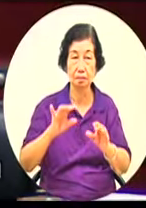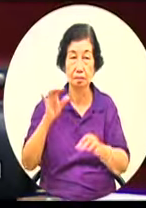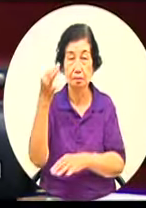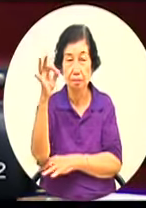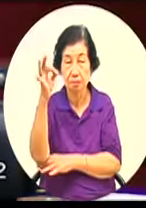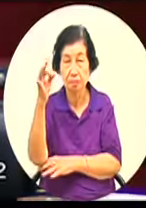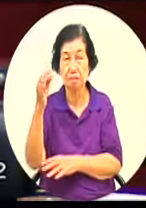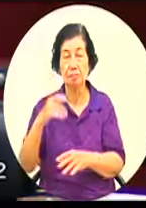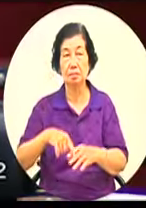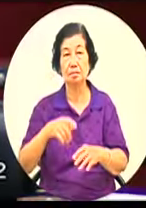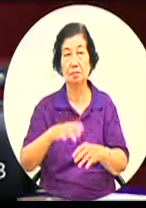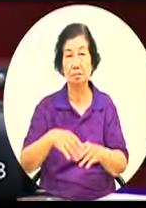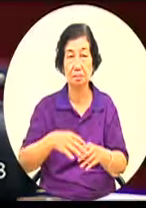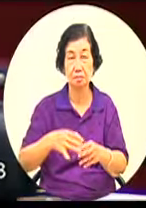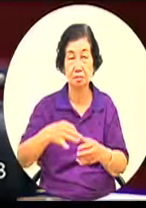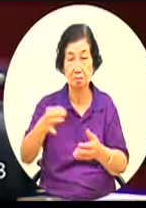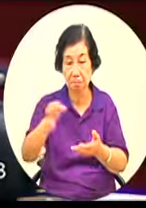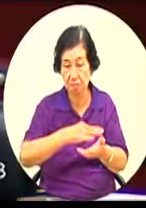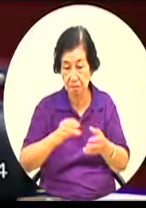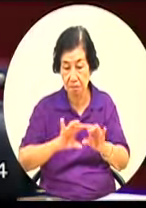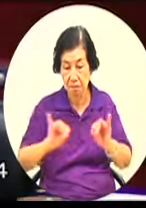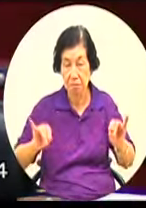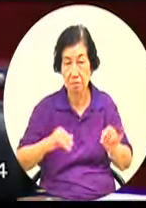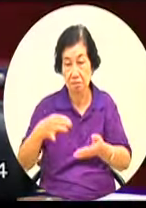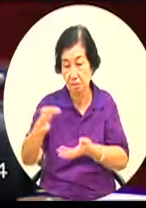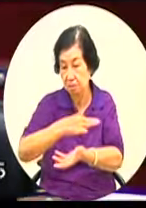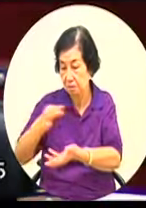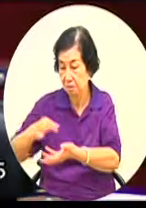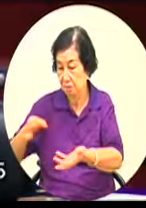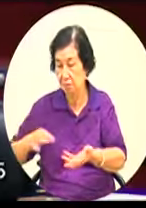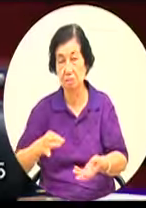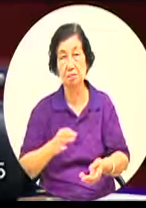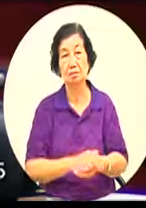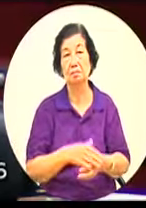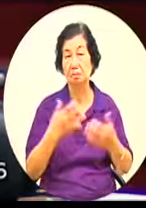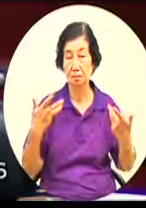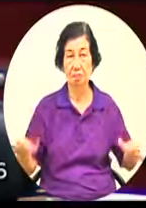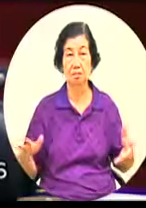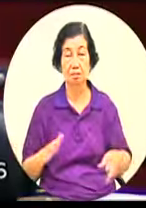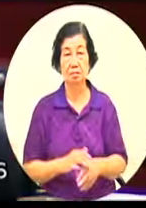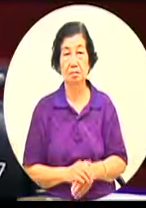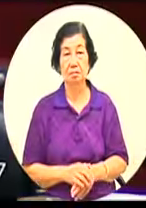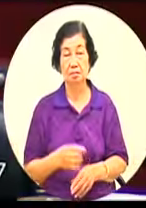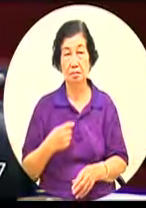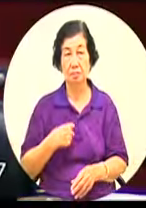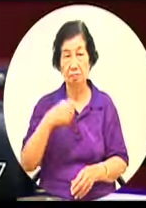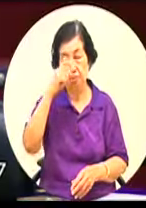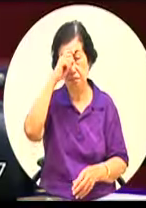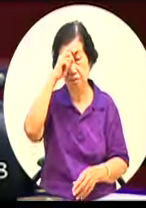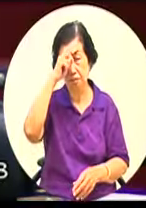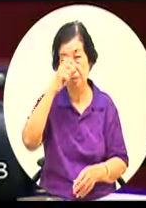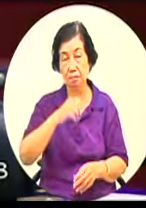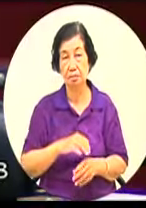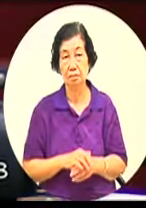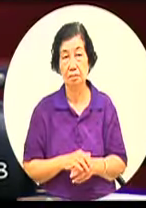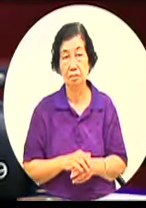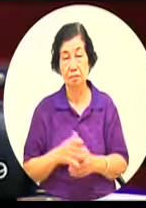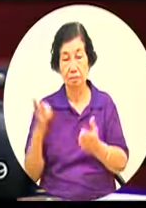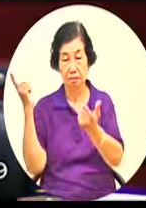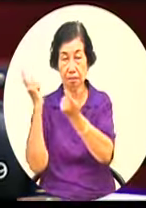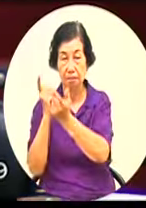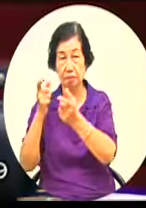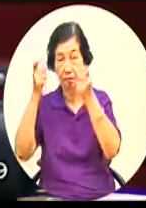市民来说是一件不公平的事情，所以代理文化局长，本席期许希望在我们北高